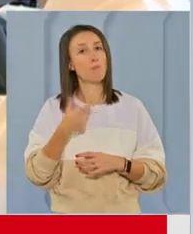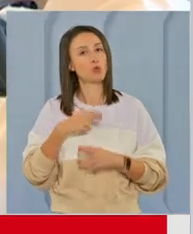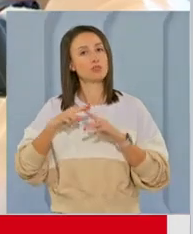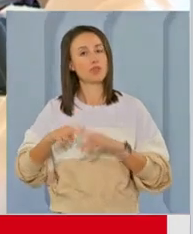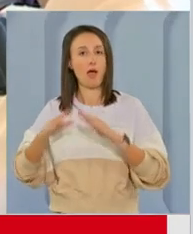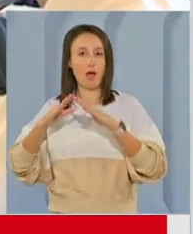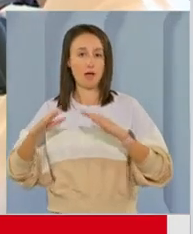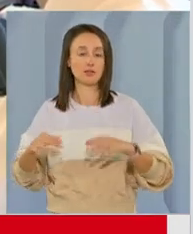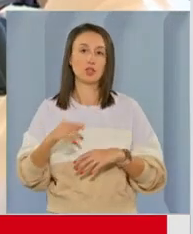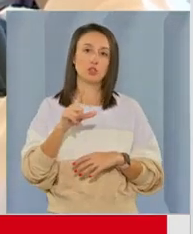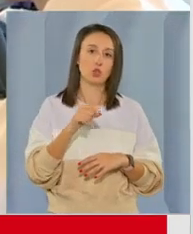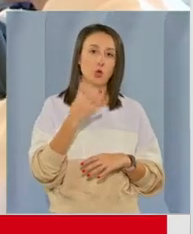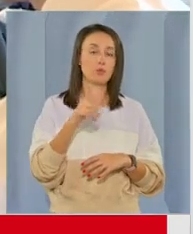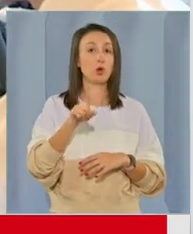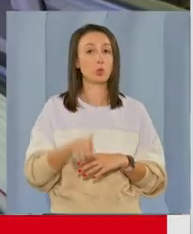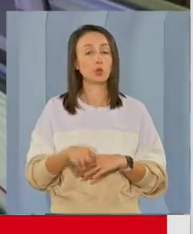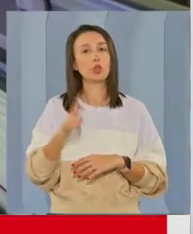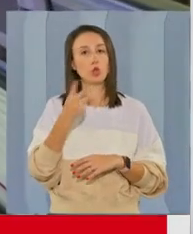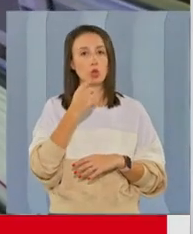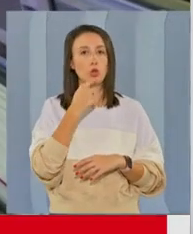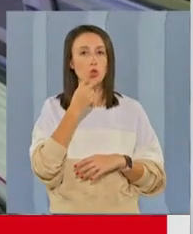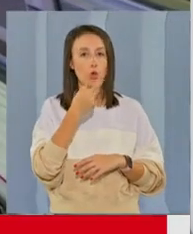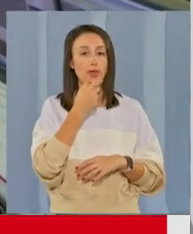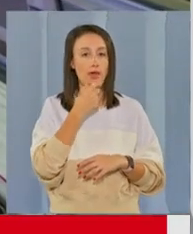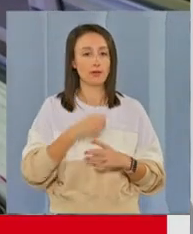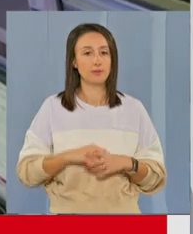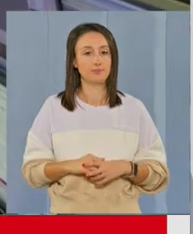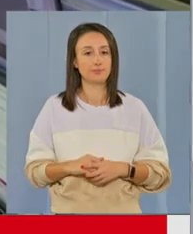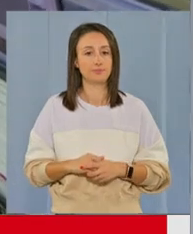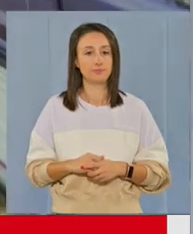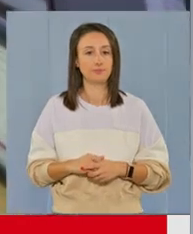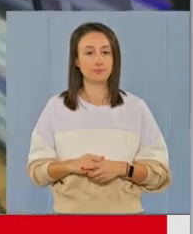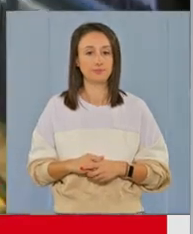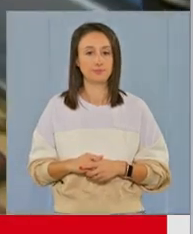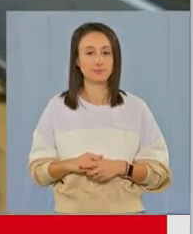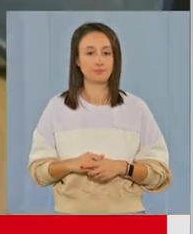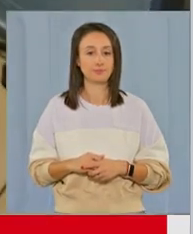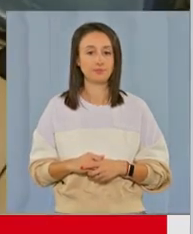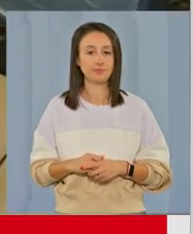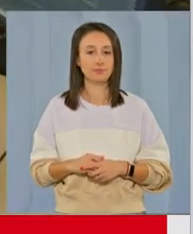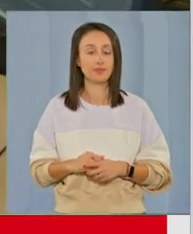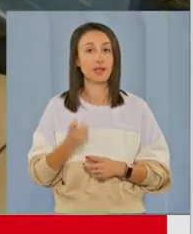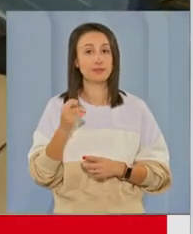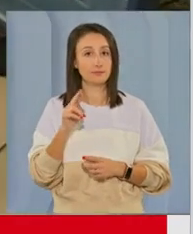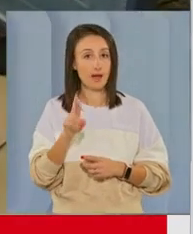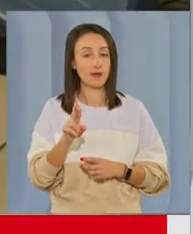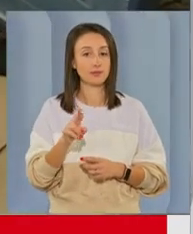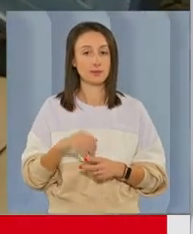stea acasă 24 de luni sau 20 dacă vor să integreze mai repede cu 4 luni, dar